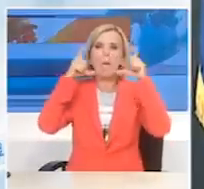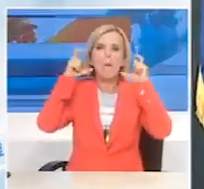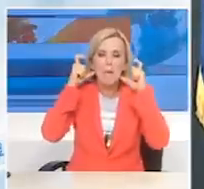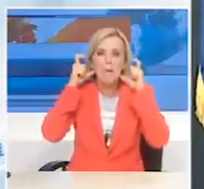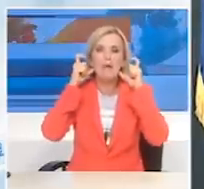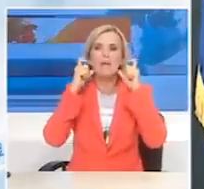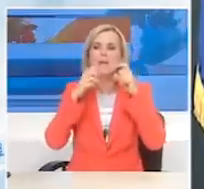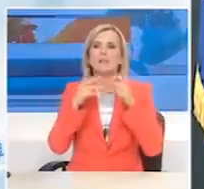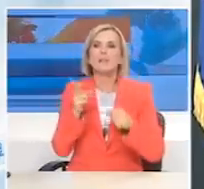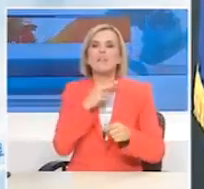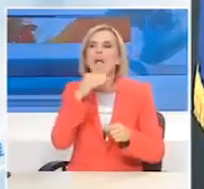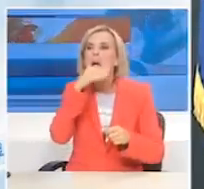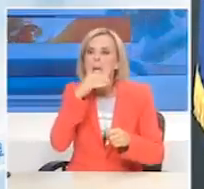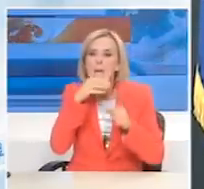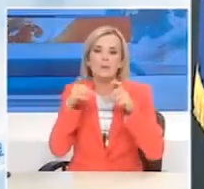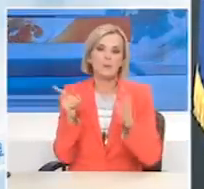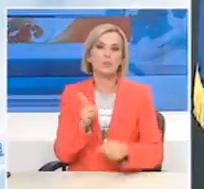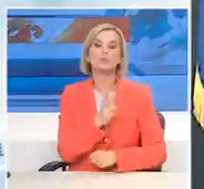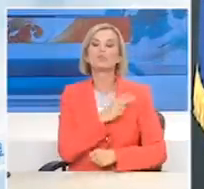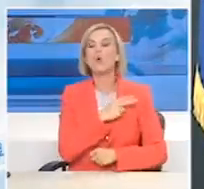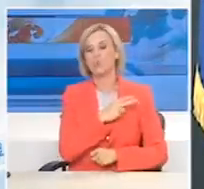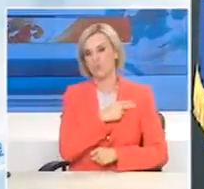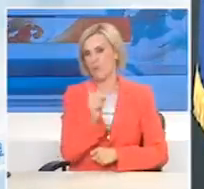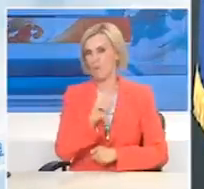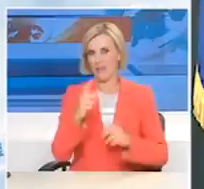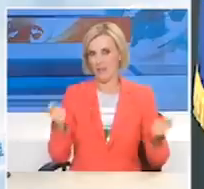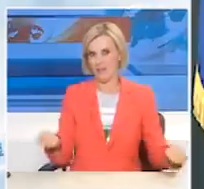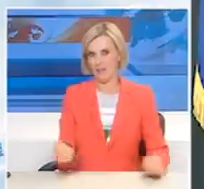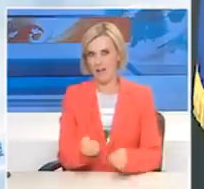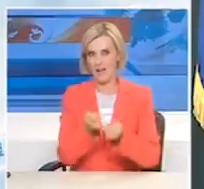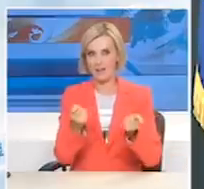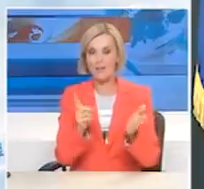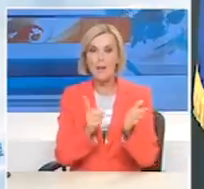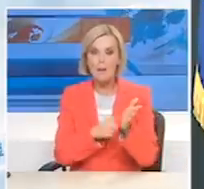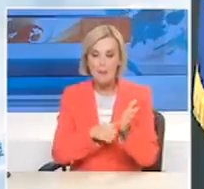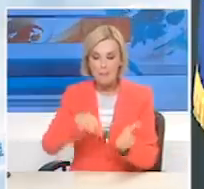κάτω από το στόμα, να φτάνει μέχρι το σαγόνι. Δεν μπορεί να μην έχουμε μαζί μας